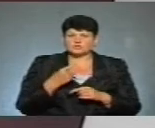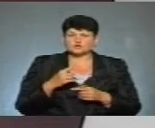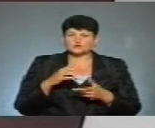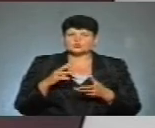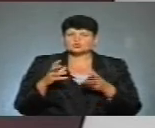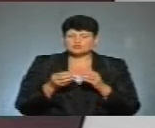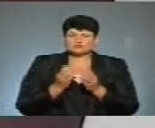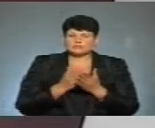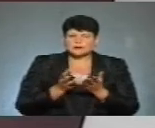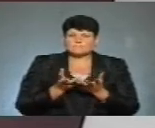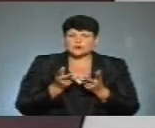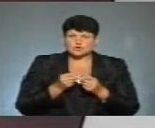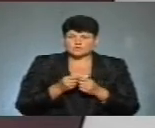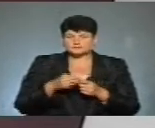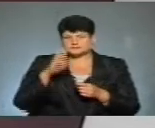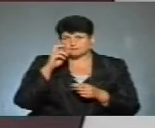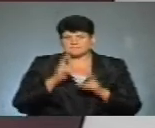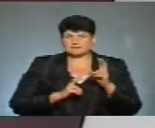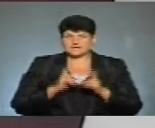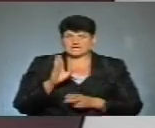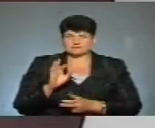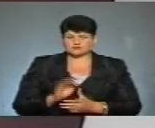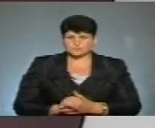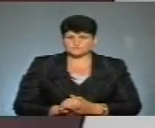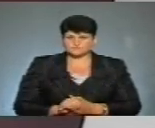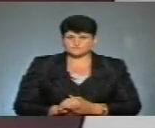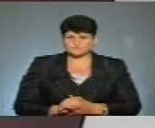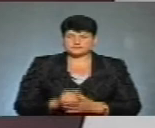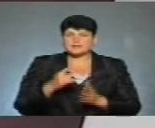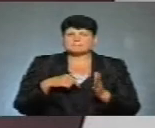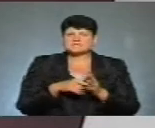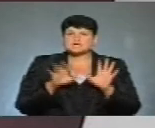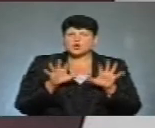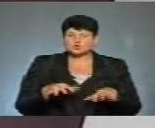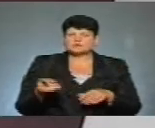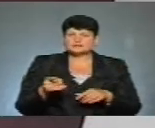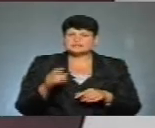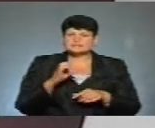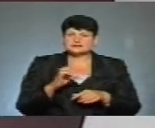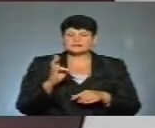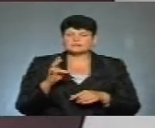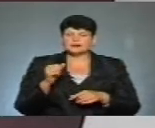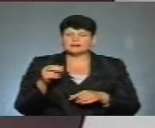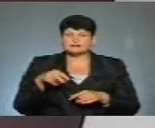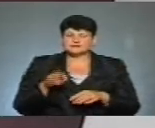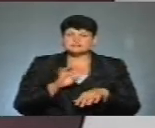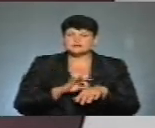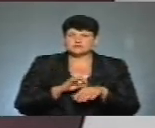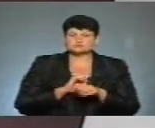має підрахувати комунальне підприємство. Міський голова Тернополя Сергій Надал захворів